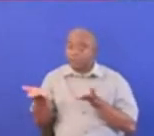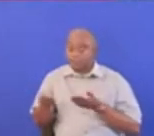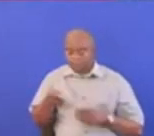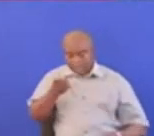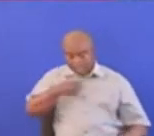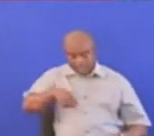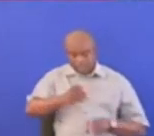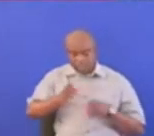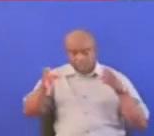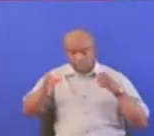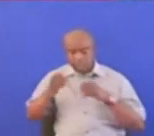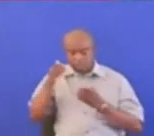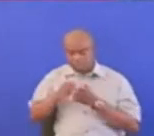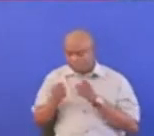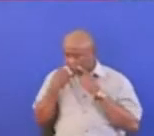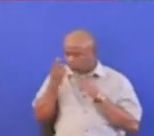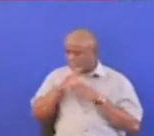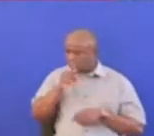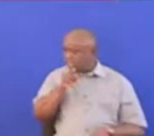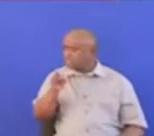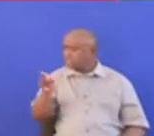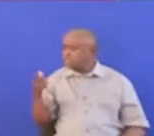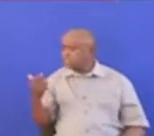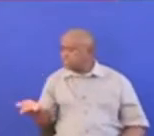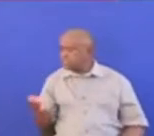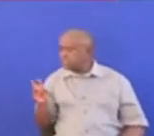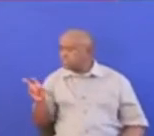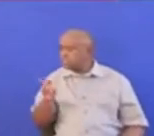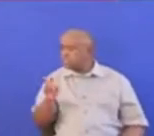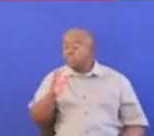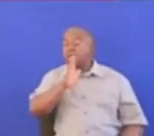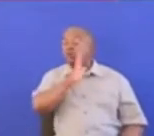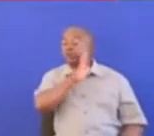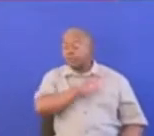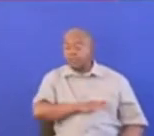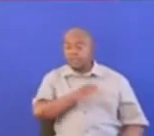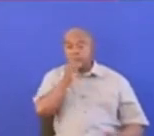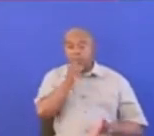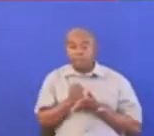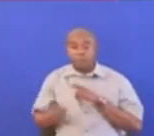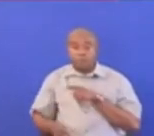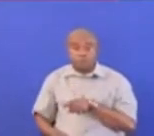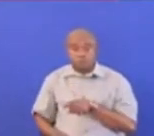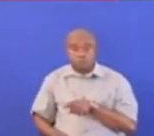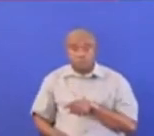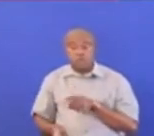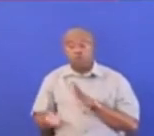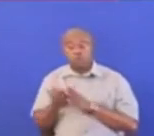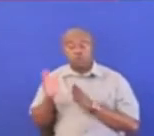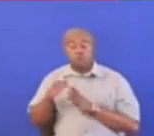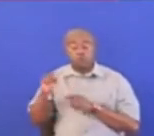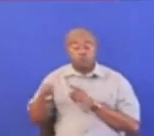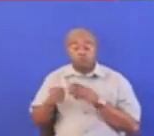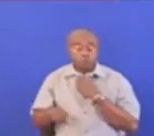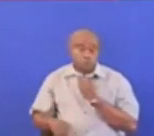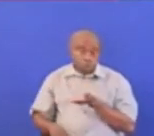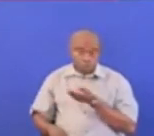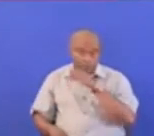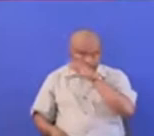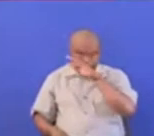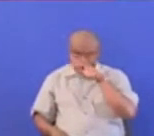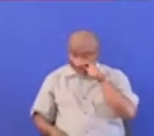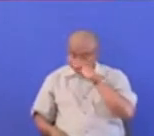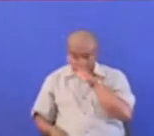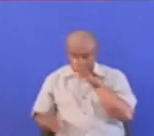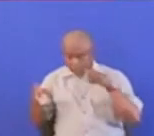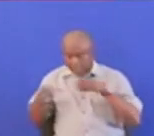kama kamati tumeenda pale tumejionea na tumeridhika na yale maamuzi, lakini ili kuondoa mgogoro wa Mbalali